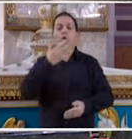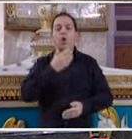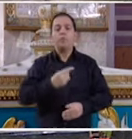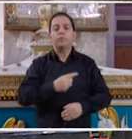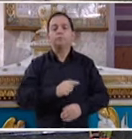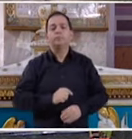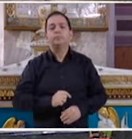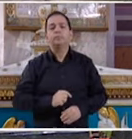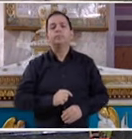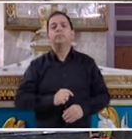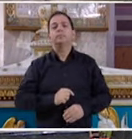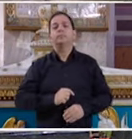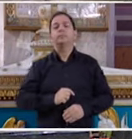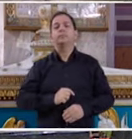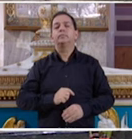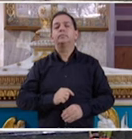ελέησον.